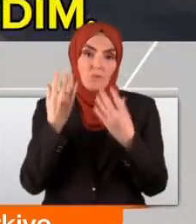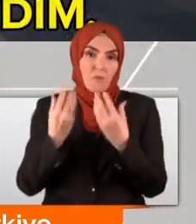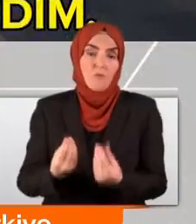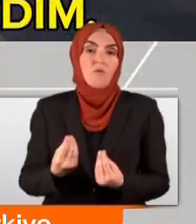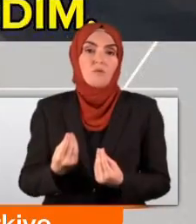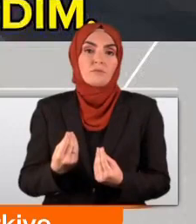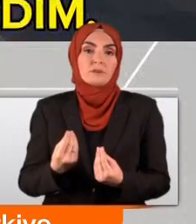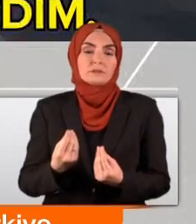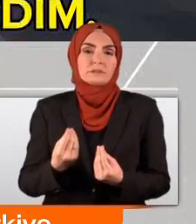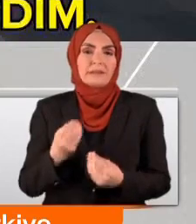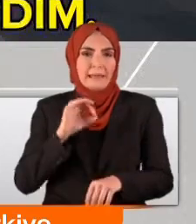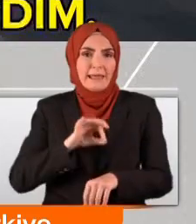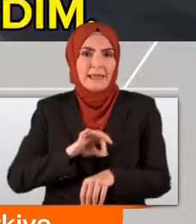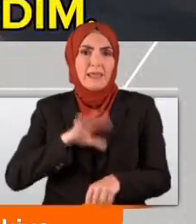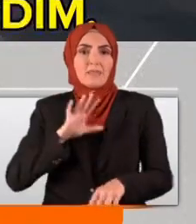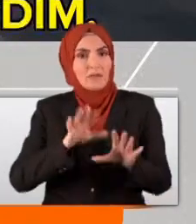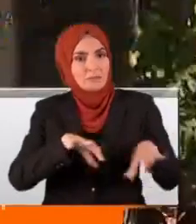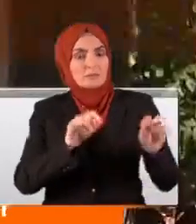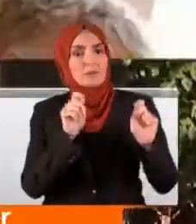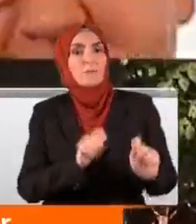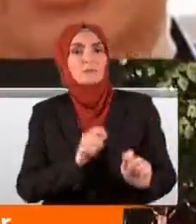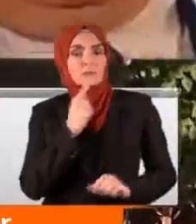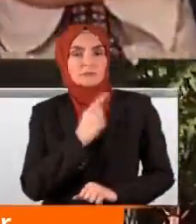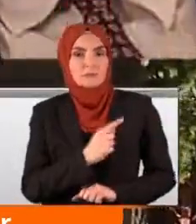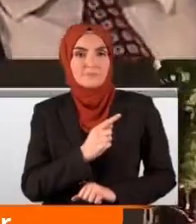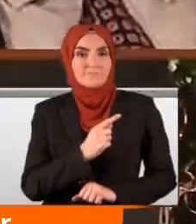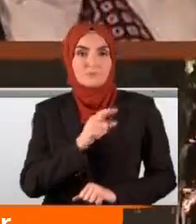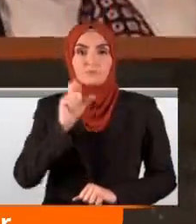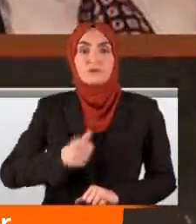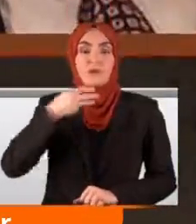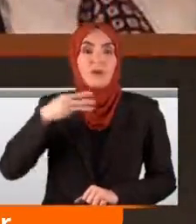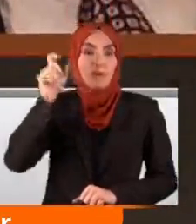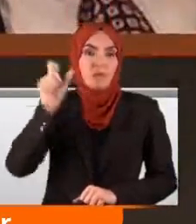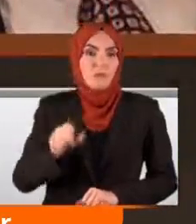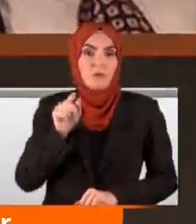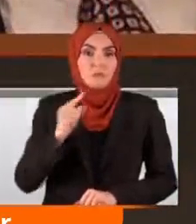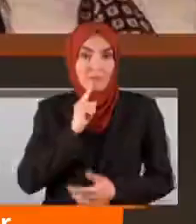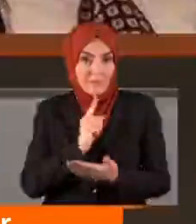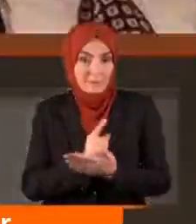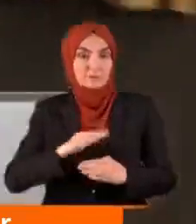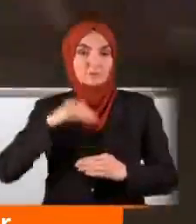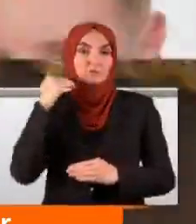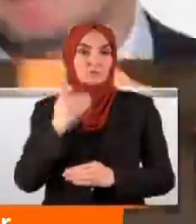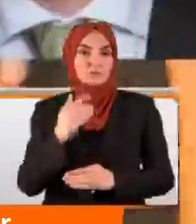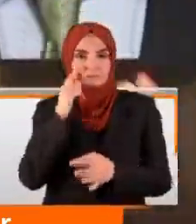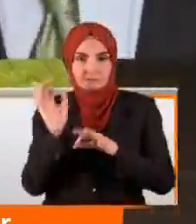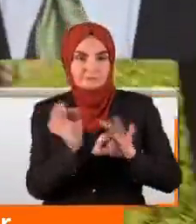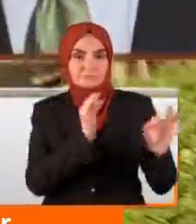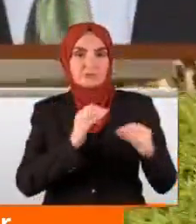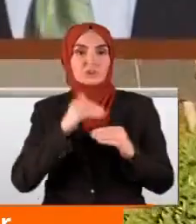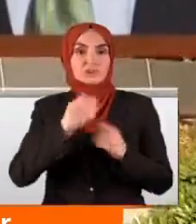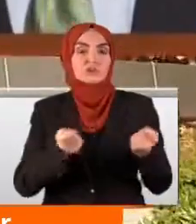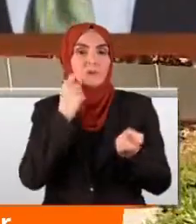edilmelerini hemen halledeceksiniz. Erdoğan'ın bu talimatından sonra gözler Dışişleri Bakanlığı'na